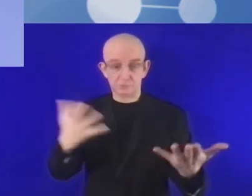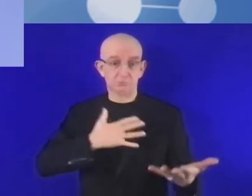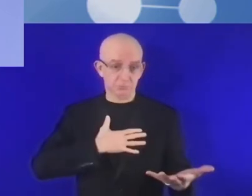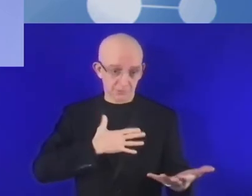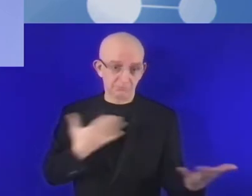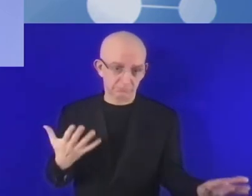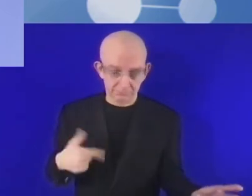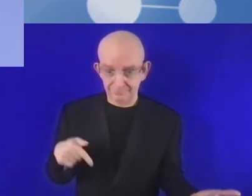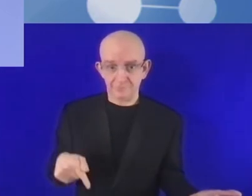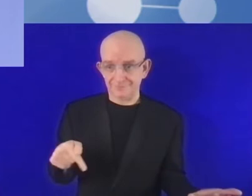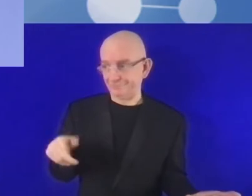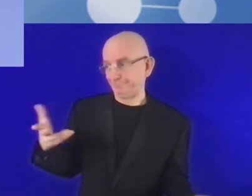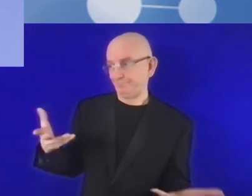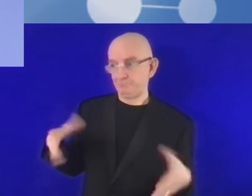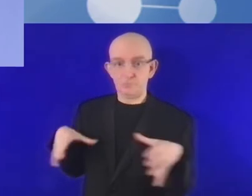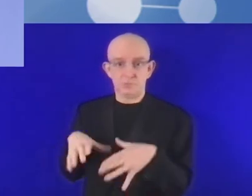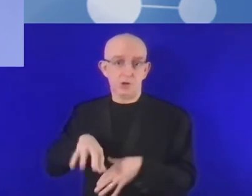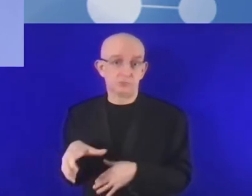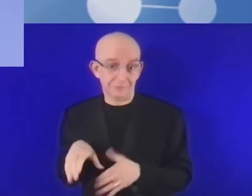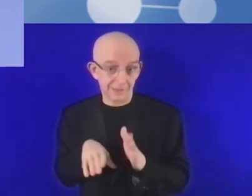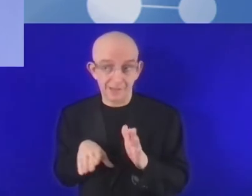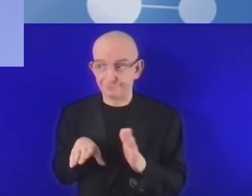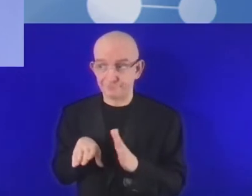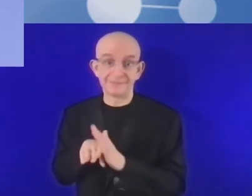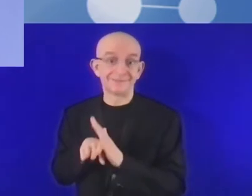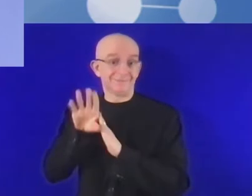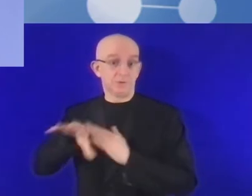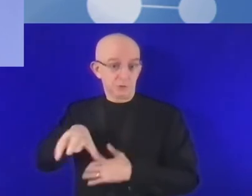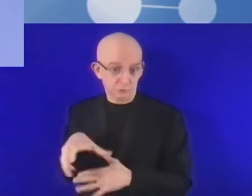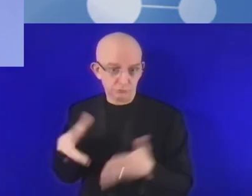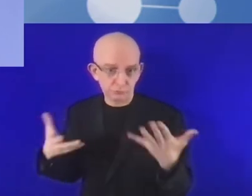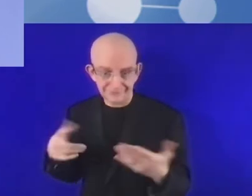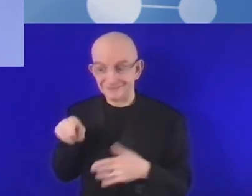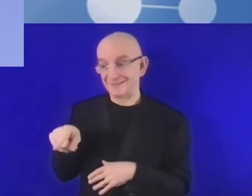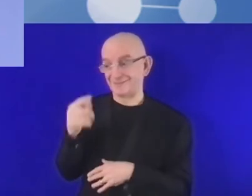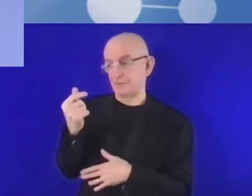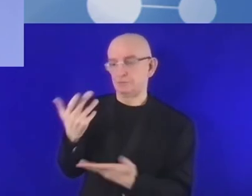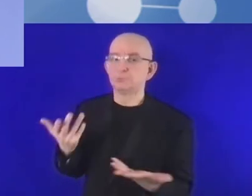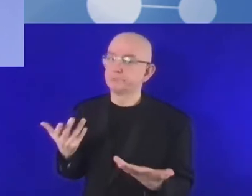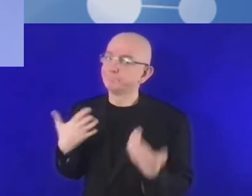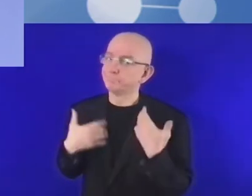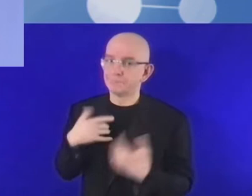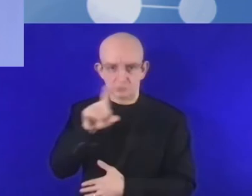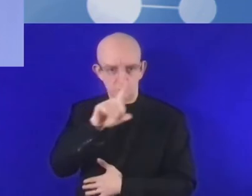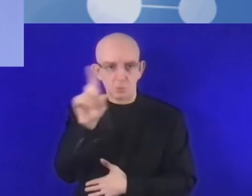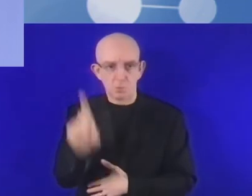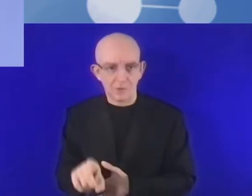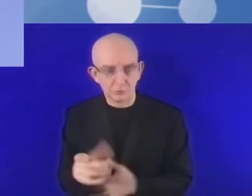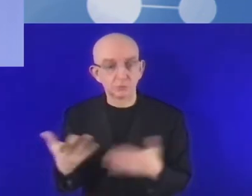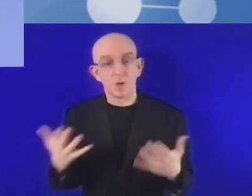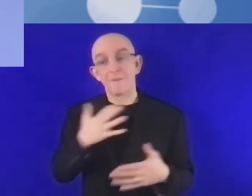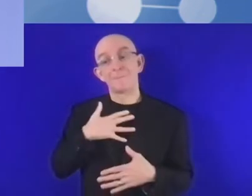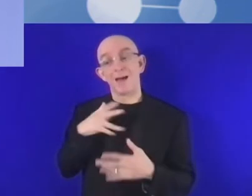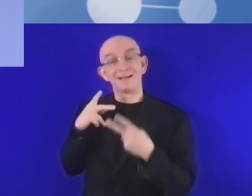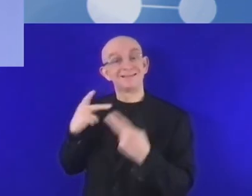展中国家，资金支持的话是尤其的重要，而且非常感兴趣。我想刚才